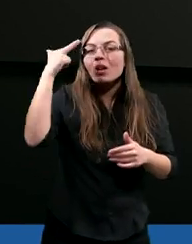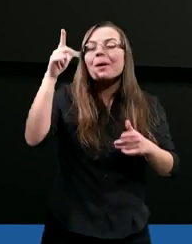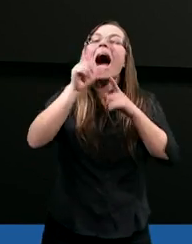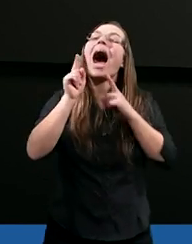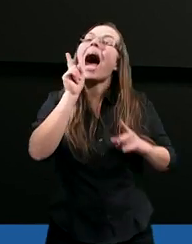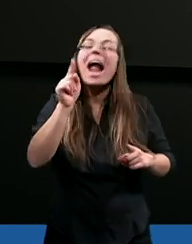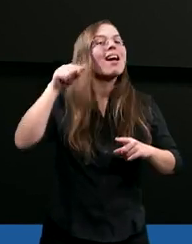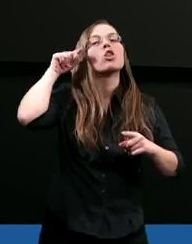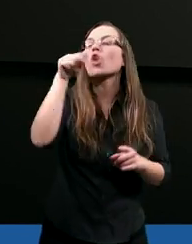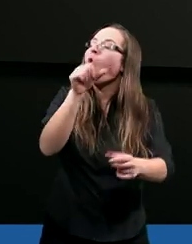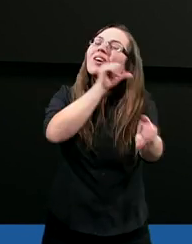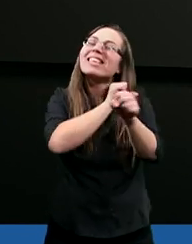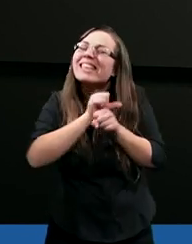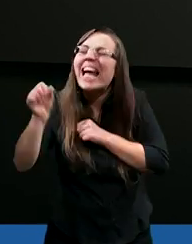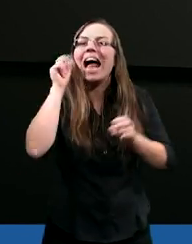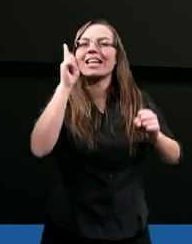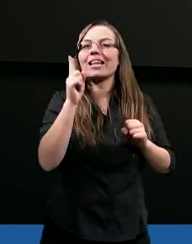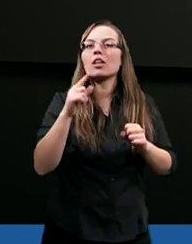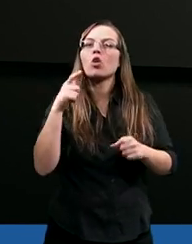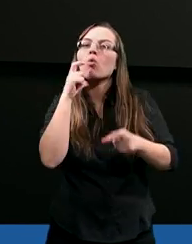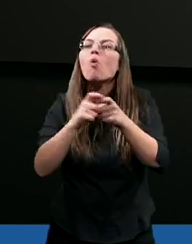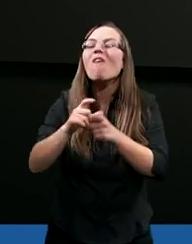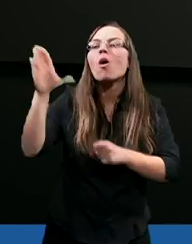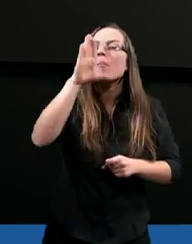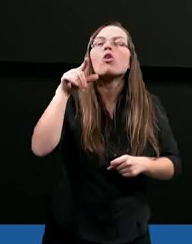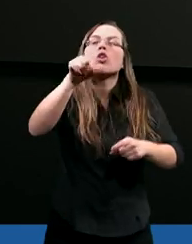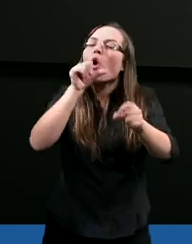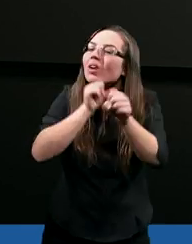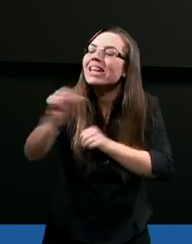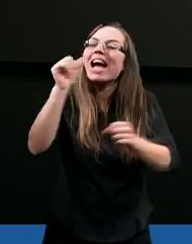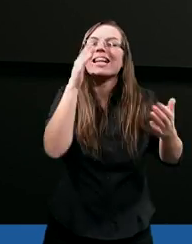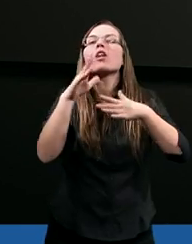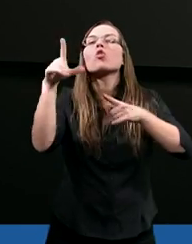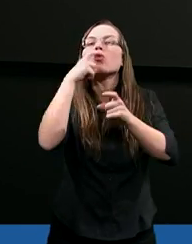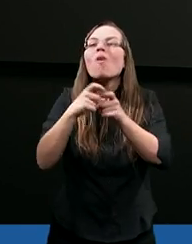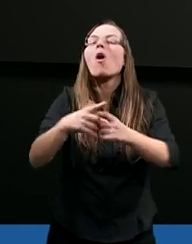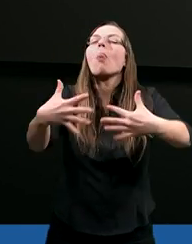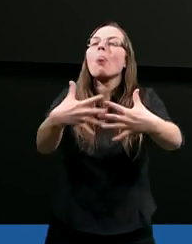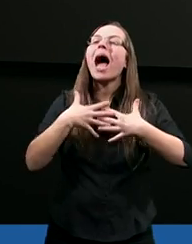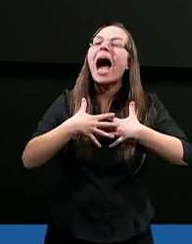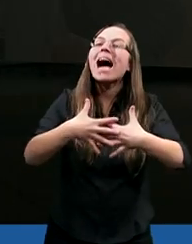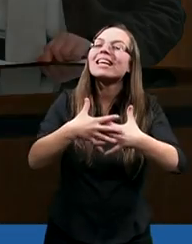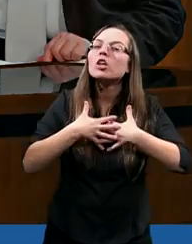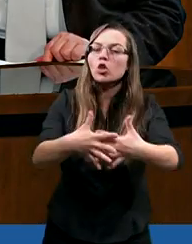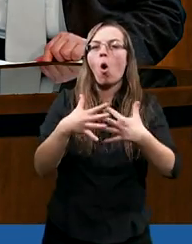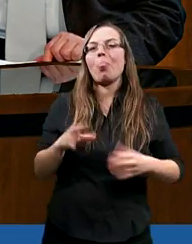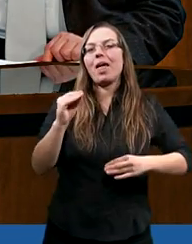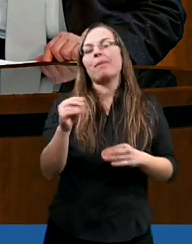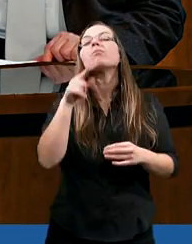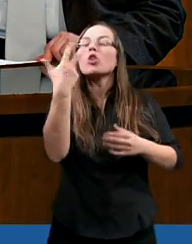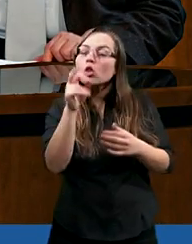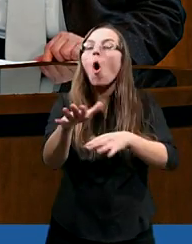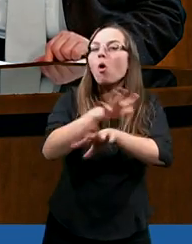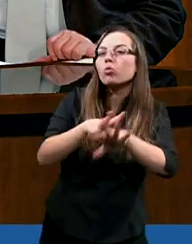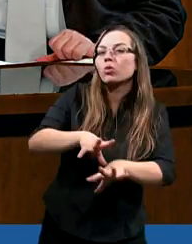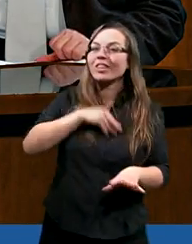ale to jest Słowo Boże, to jest Słowo natchnione. No, Duch